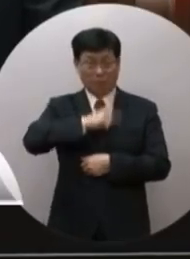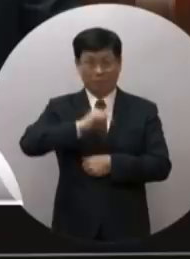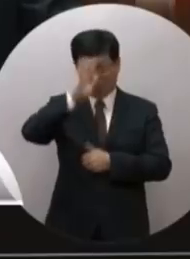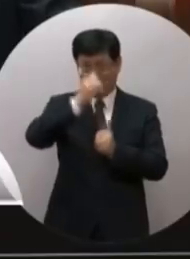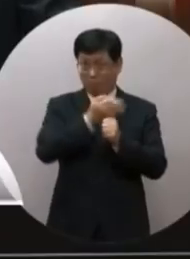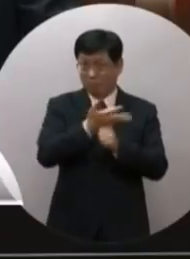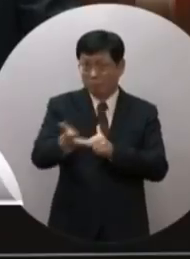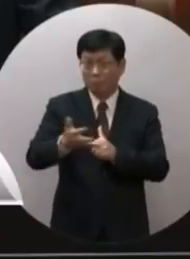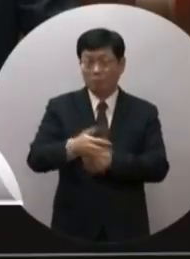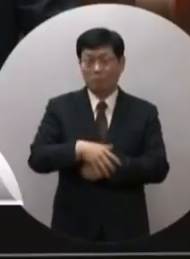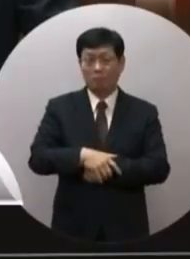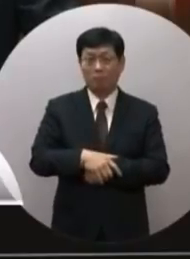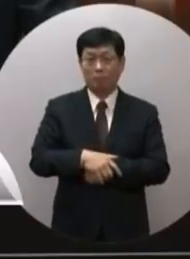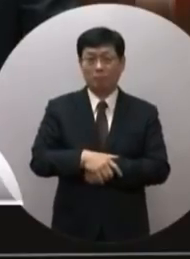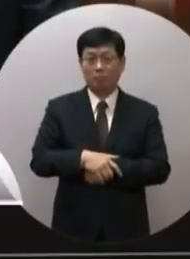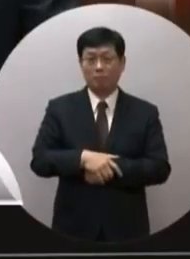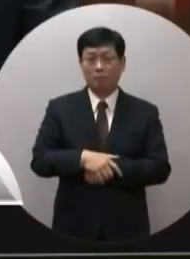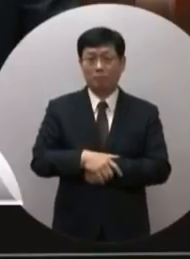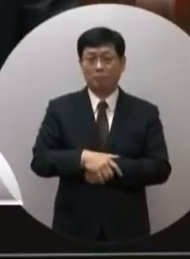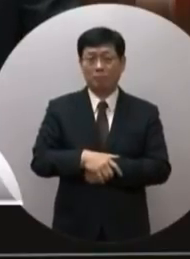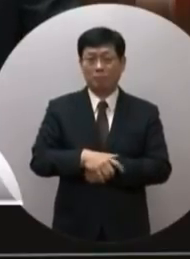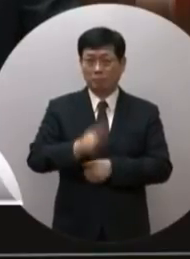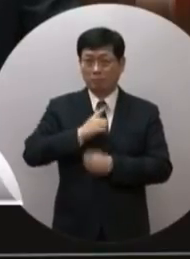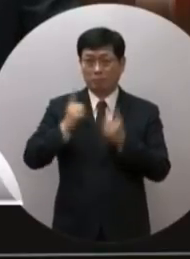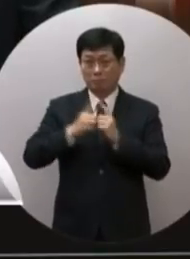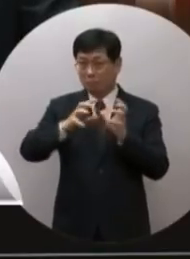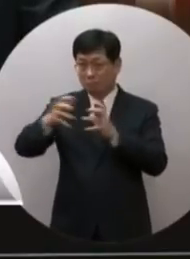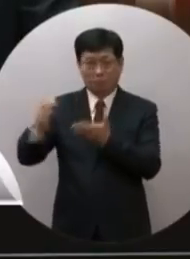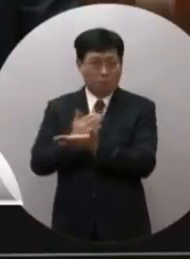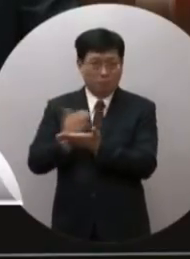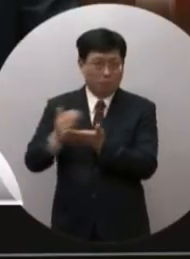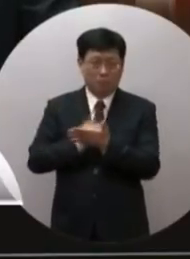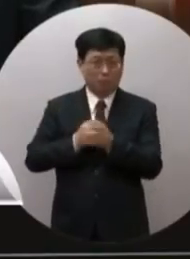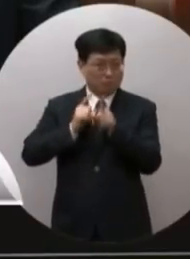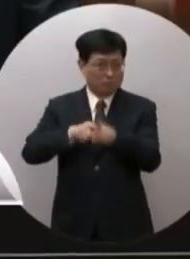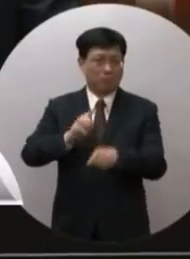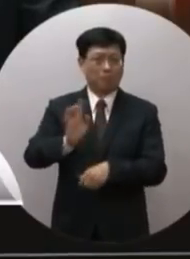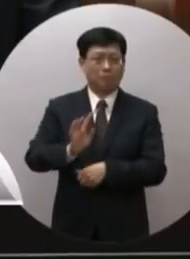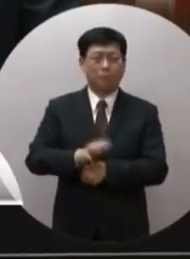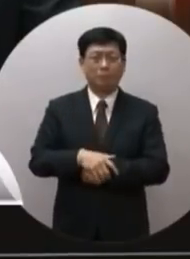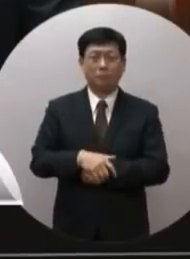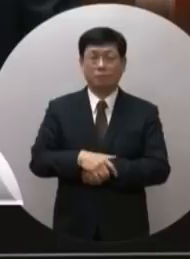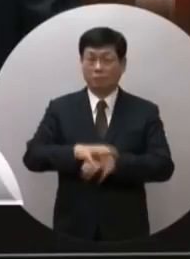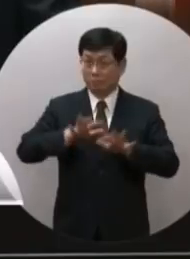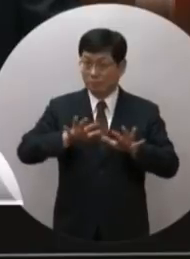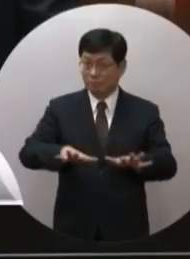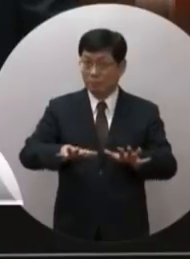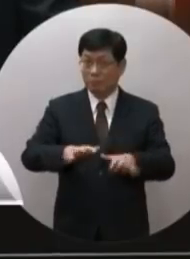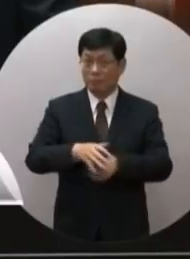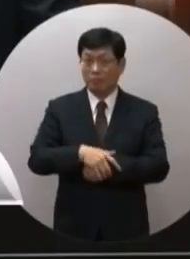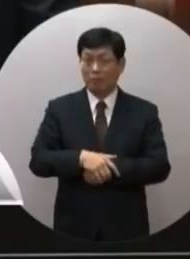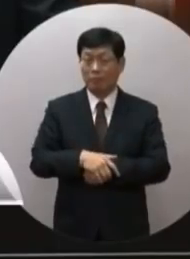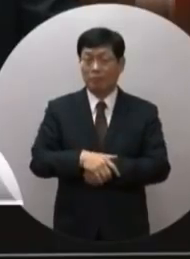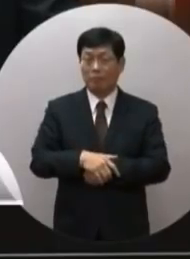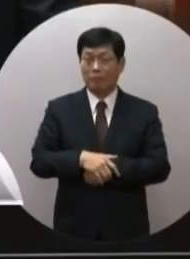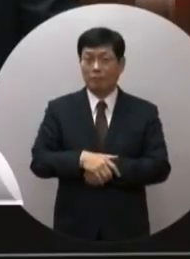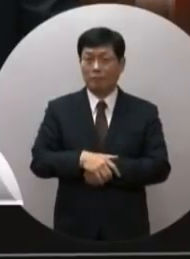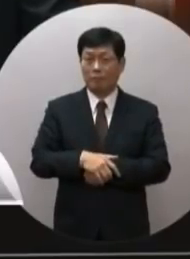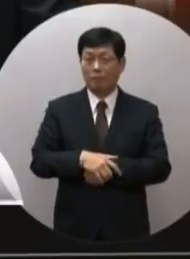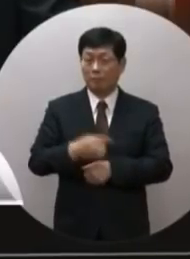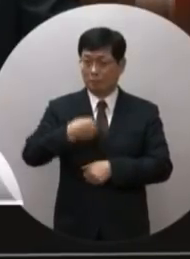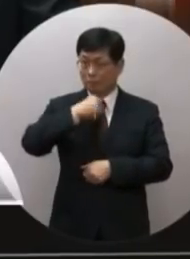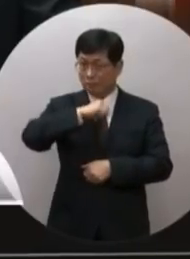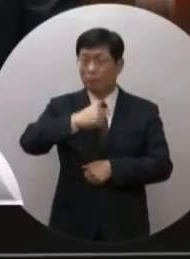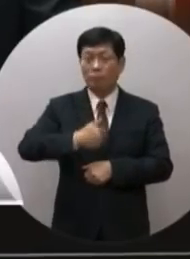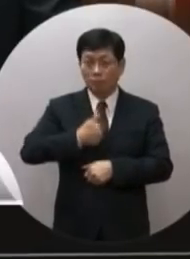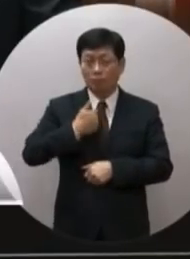情来做对世界的判断。台湾这次我